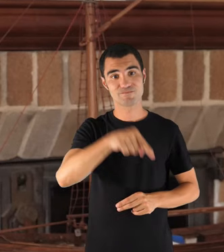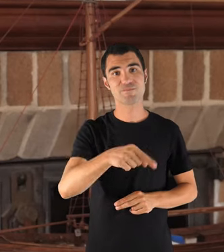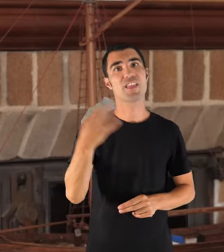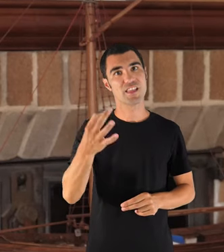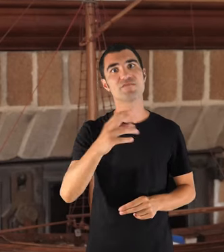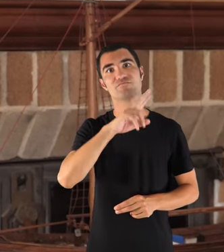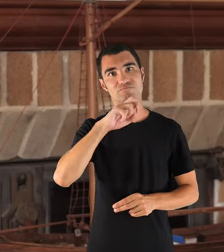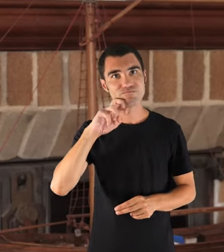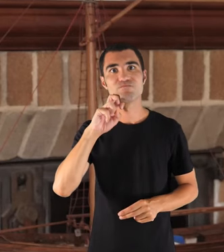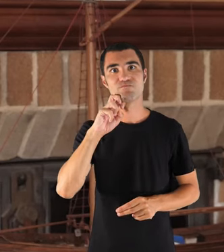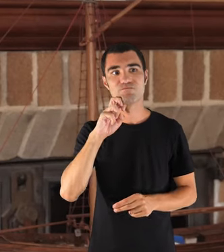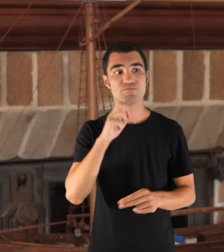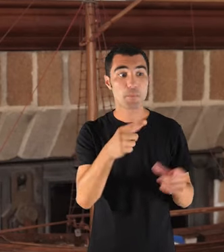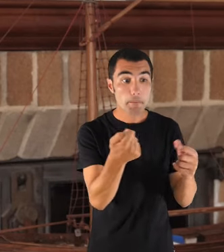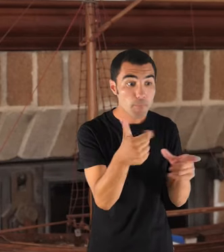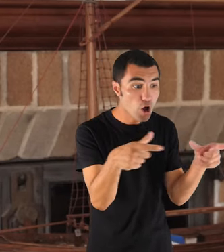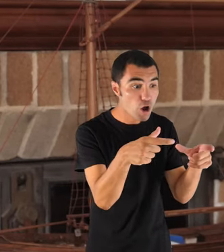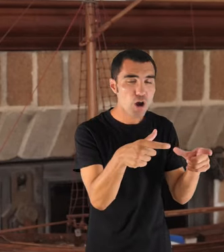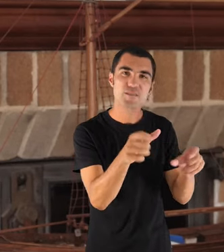sigui material...